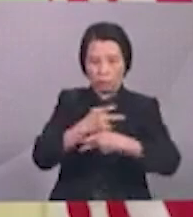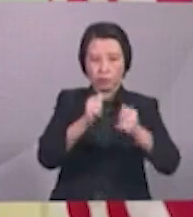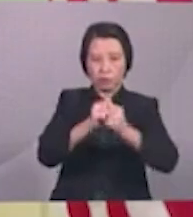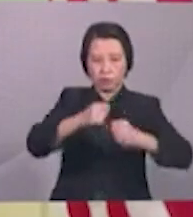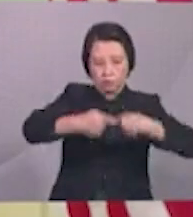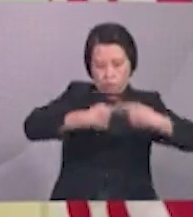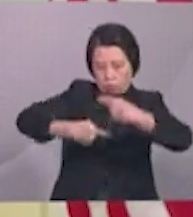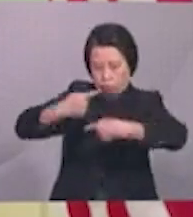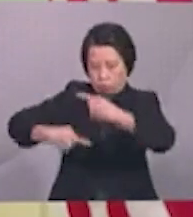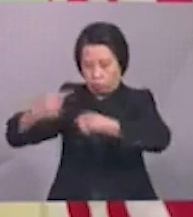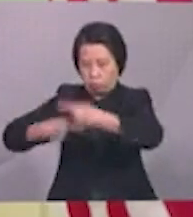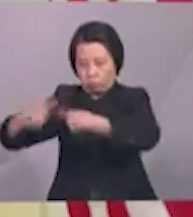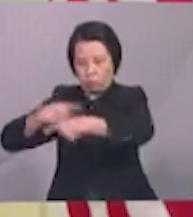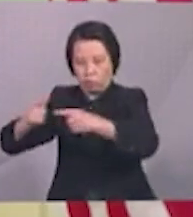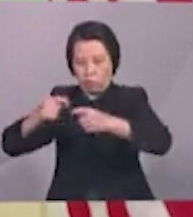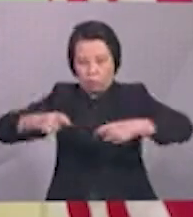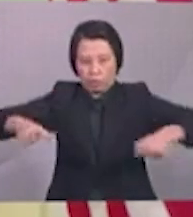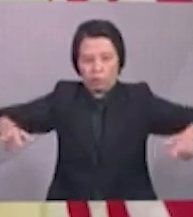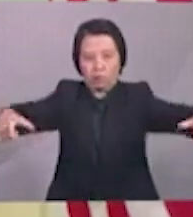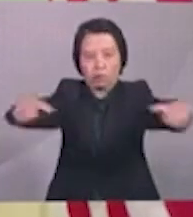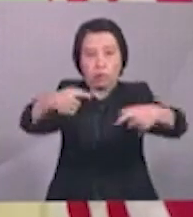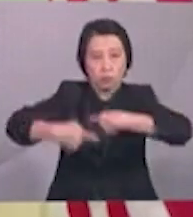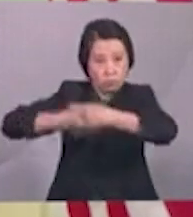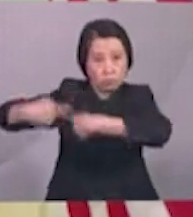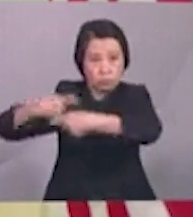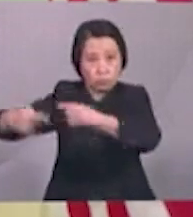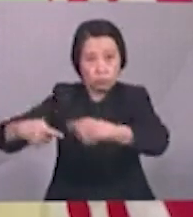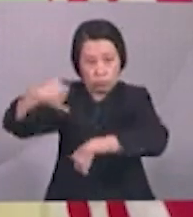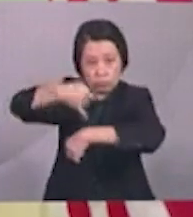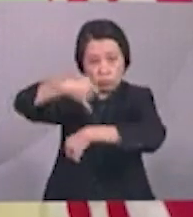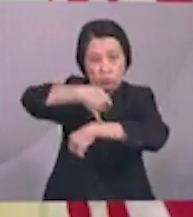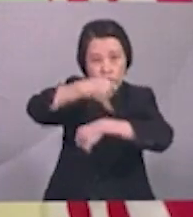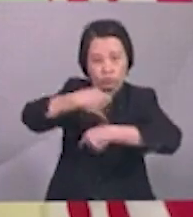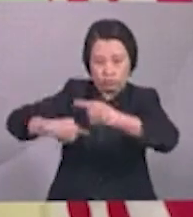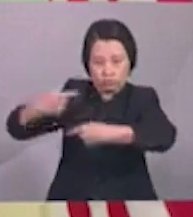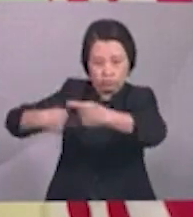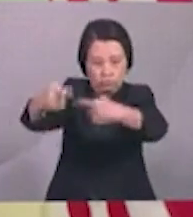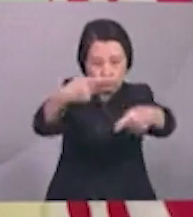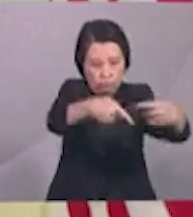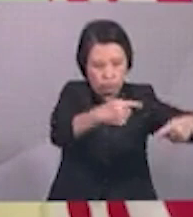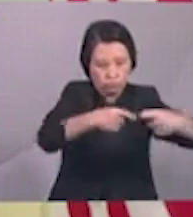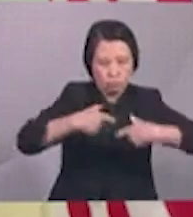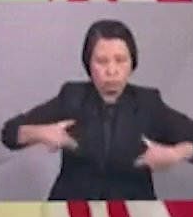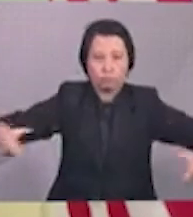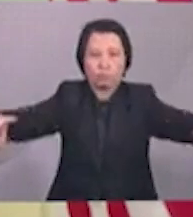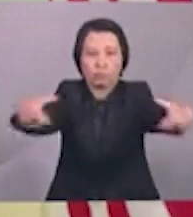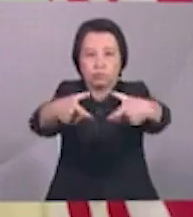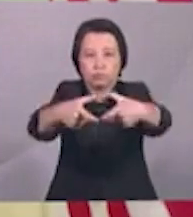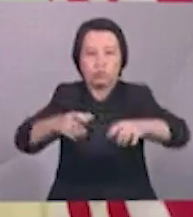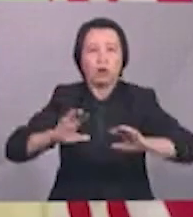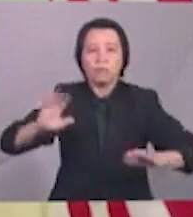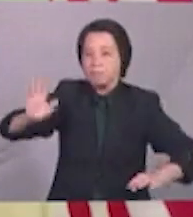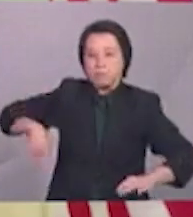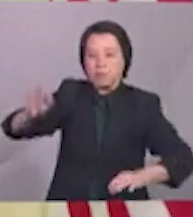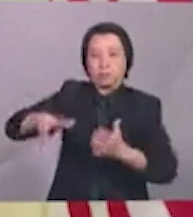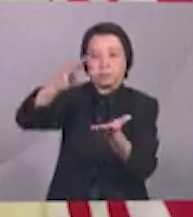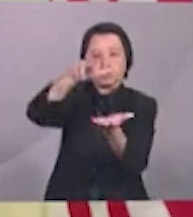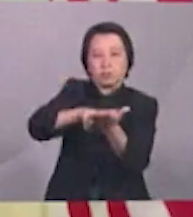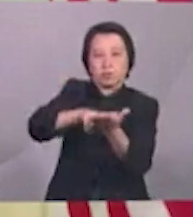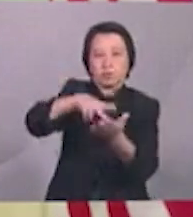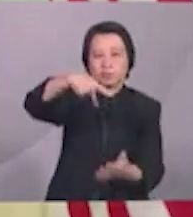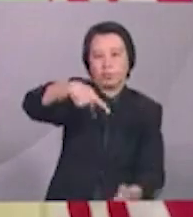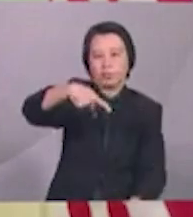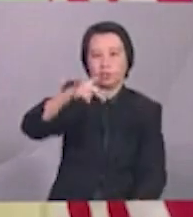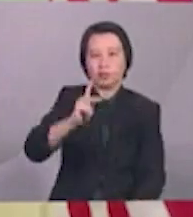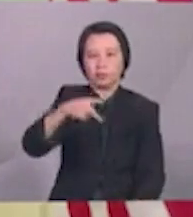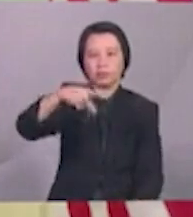kawat berduri dan sebagainya tetapi dari segi kita tidak kita insya akan sebagai Wikipedia